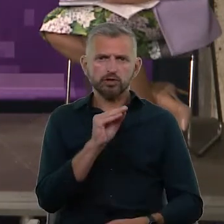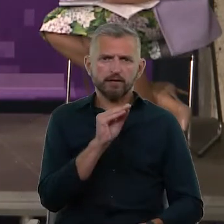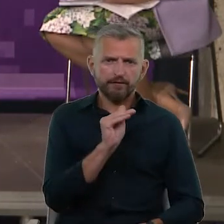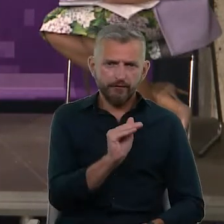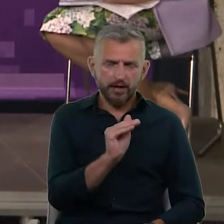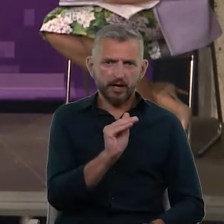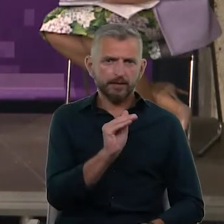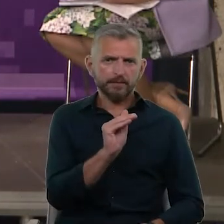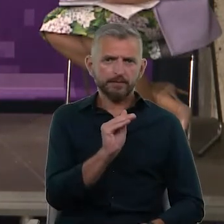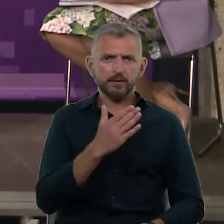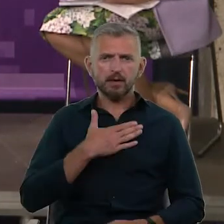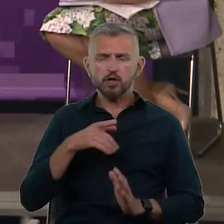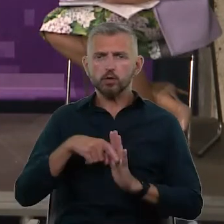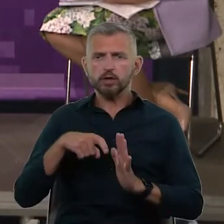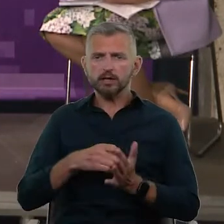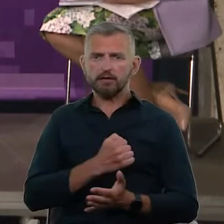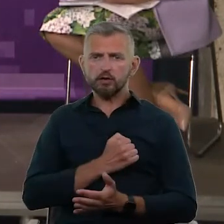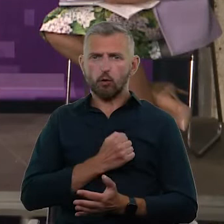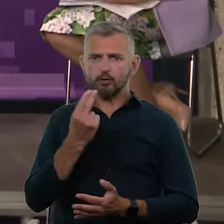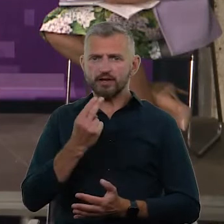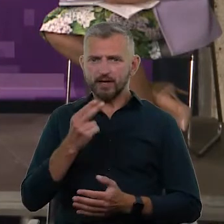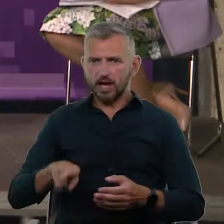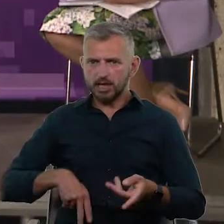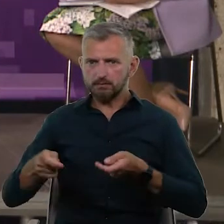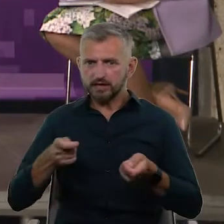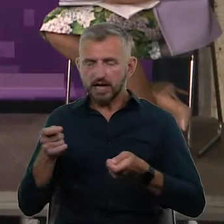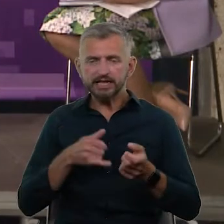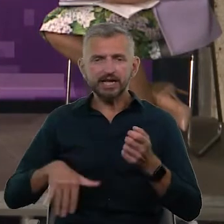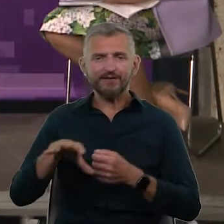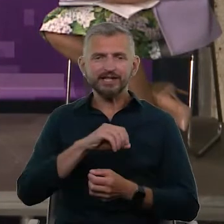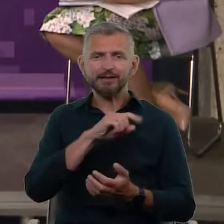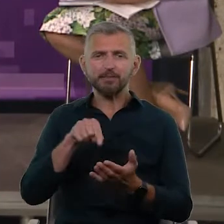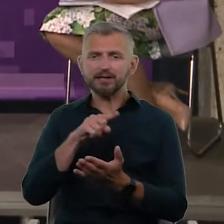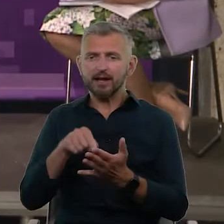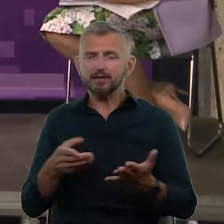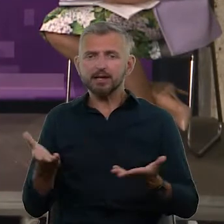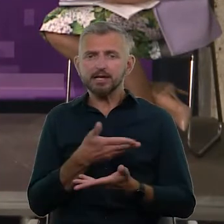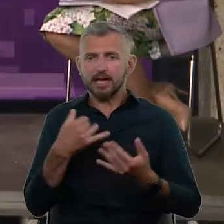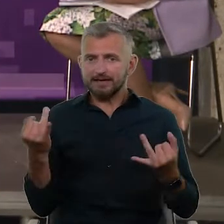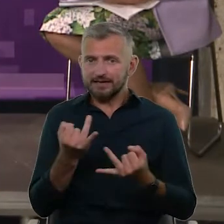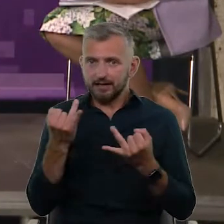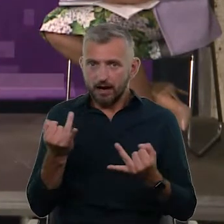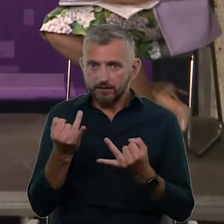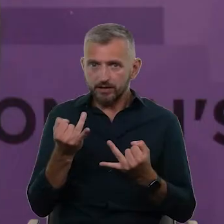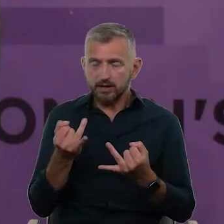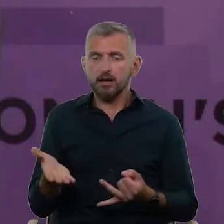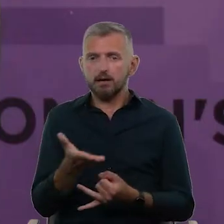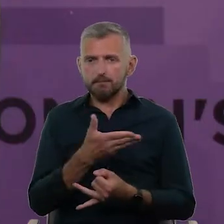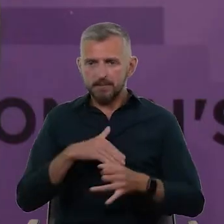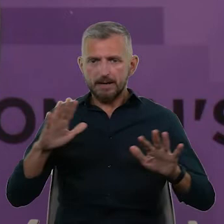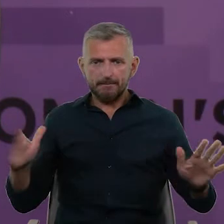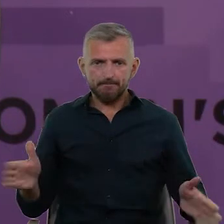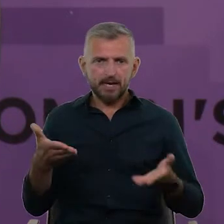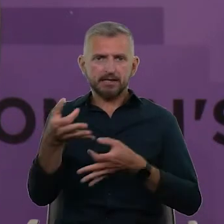наша Донецька військова цивільна адміністрація, і всі питання, які нас цікавлять, ми